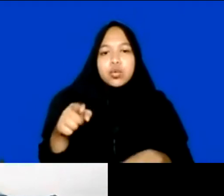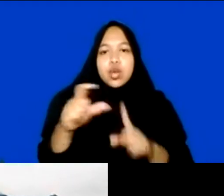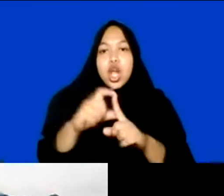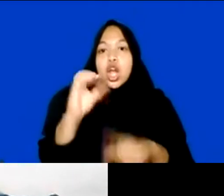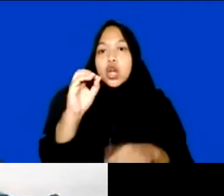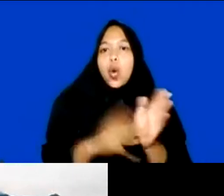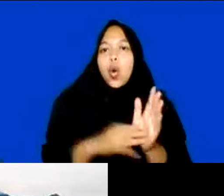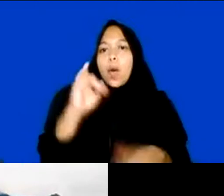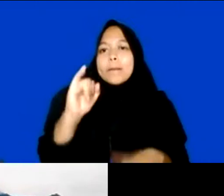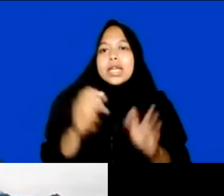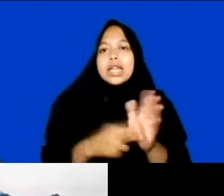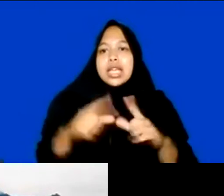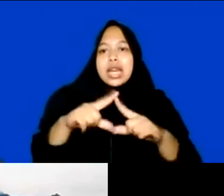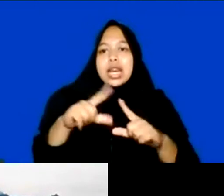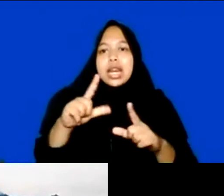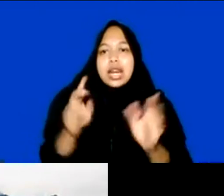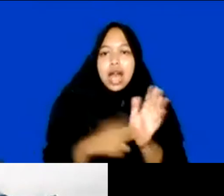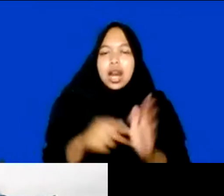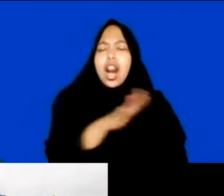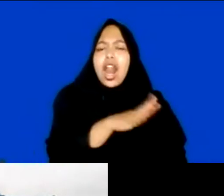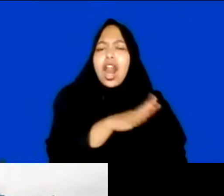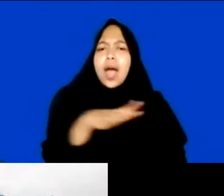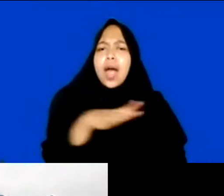bertahan keunikannya?